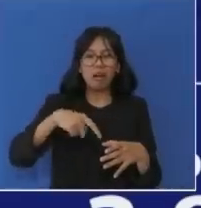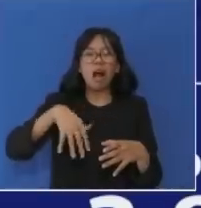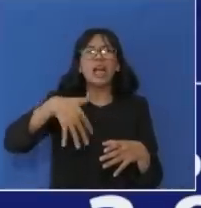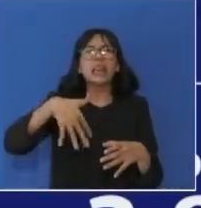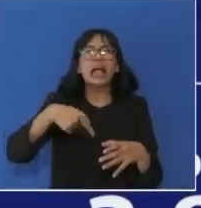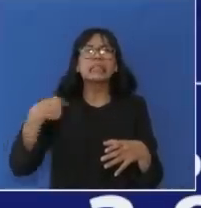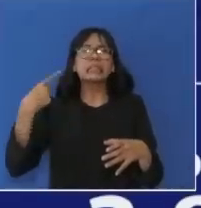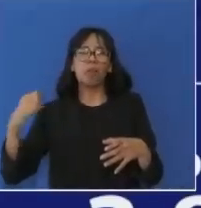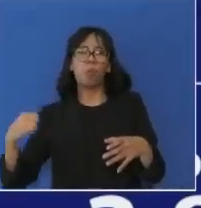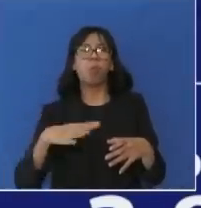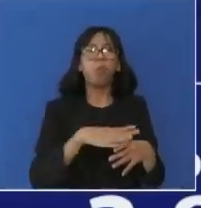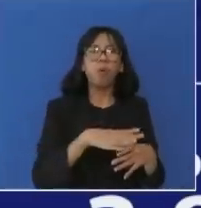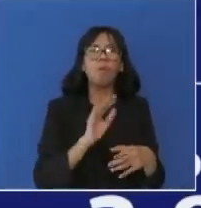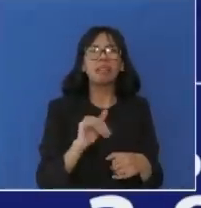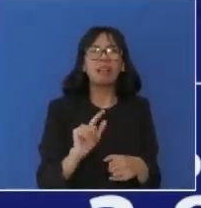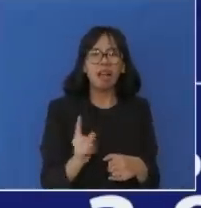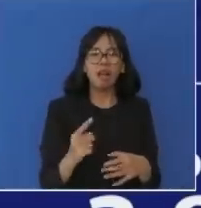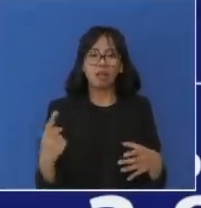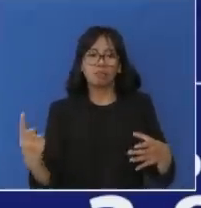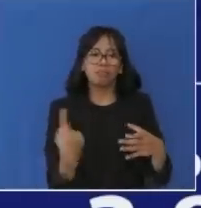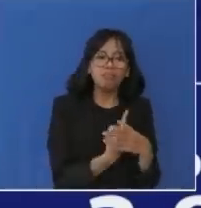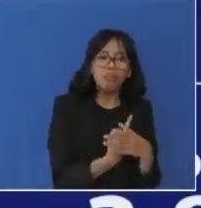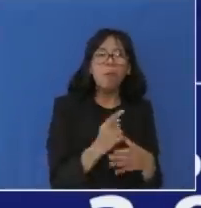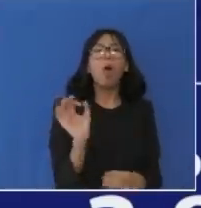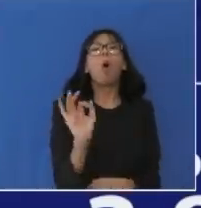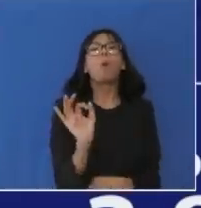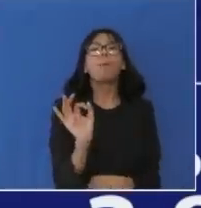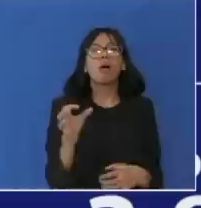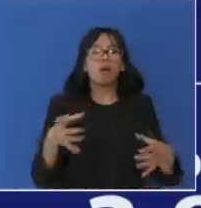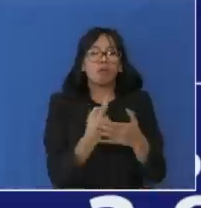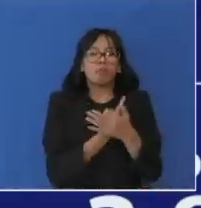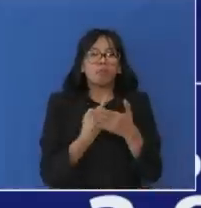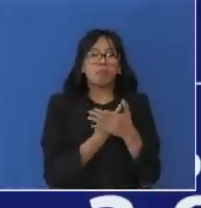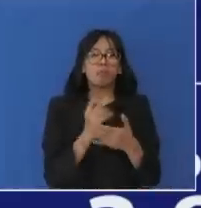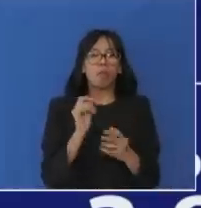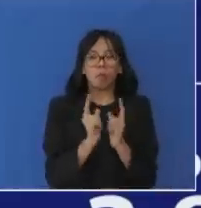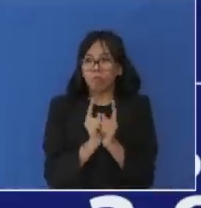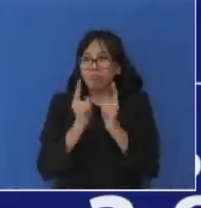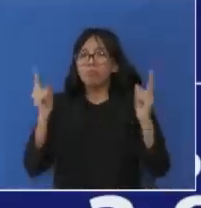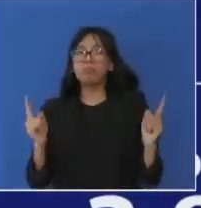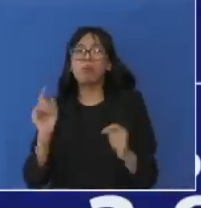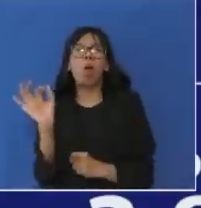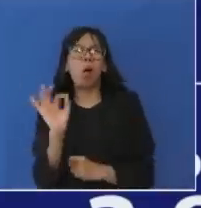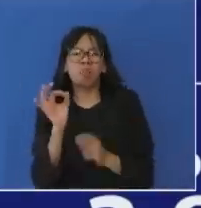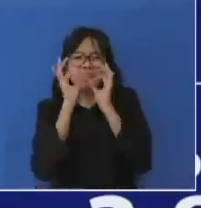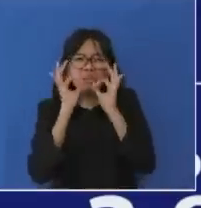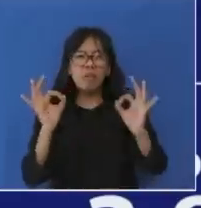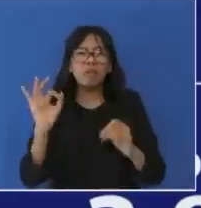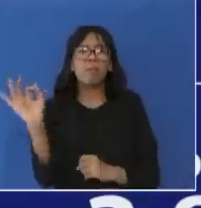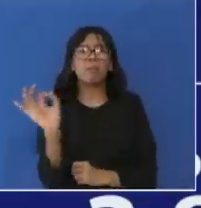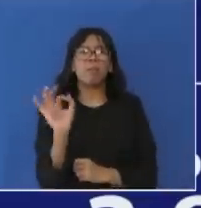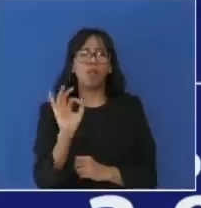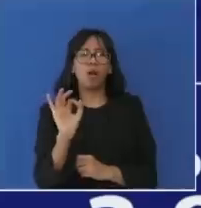rentan yang belum disiplin untuk menjaga jarak belum disiplin